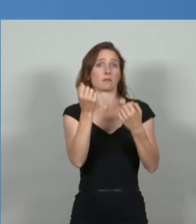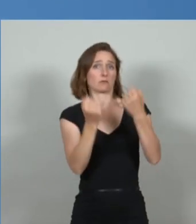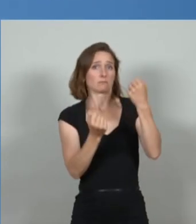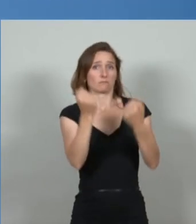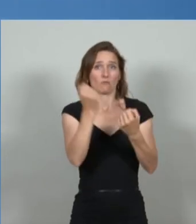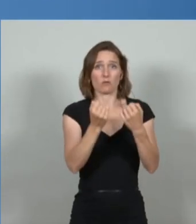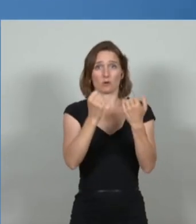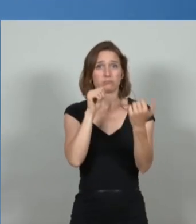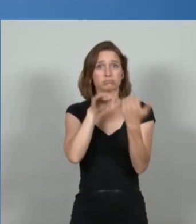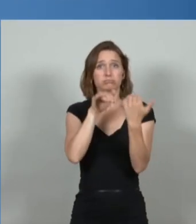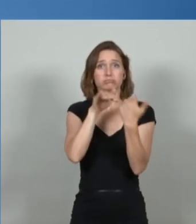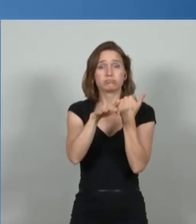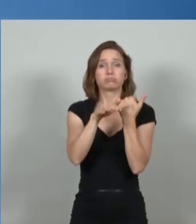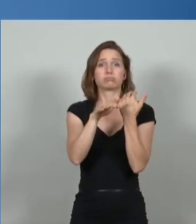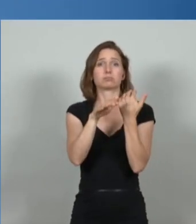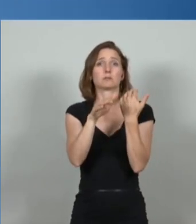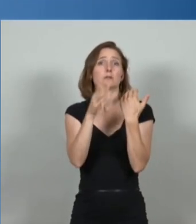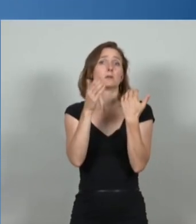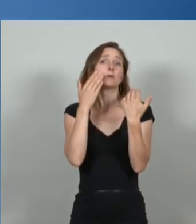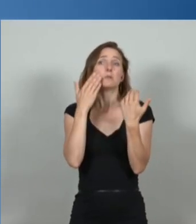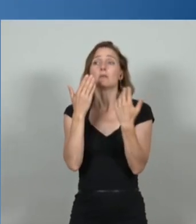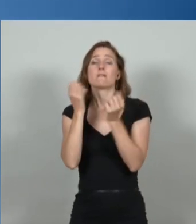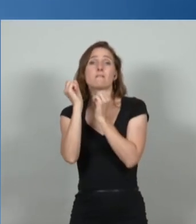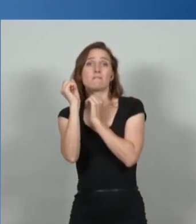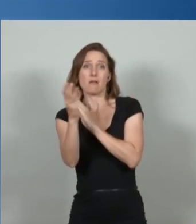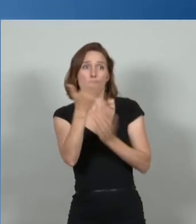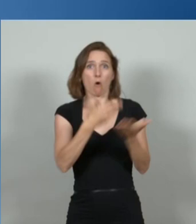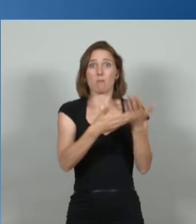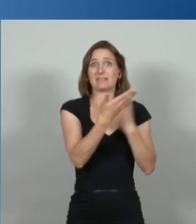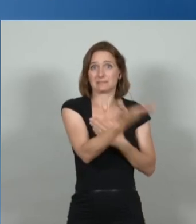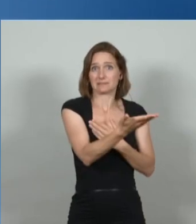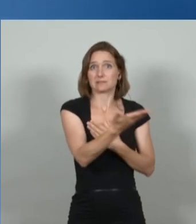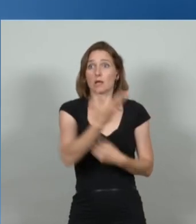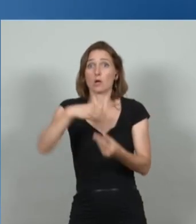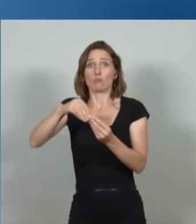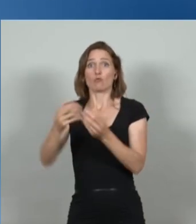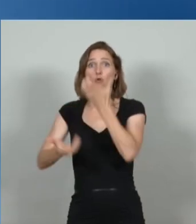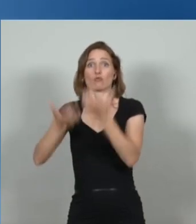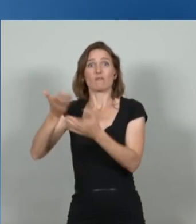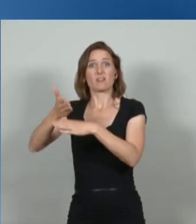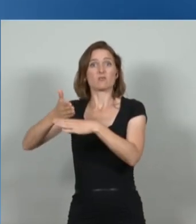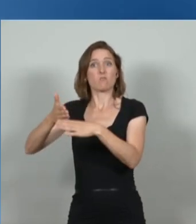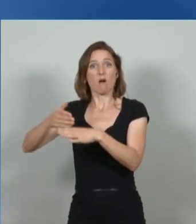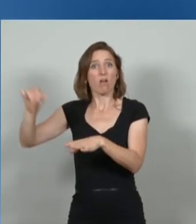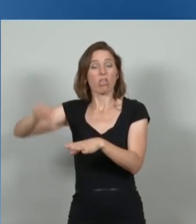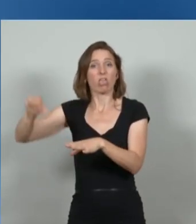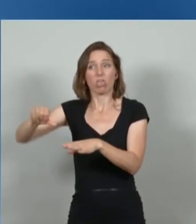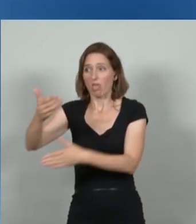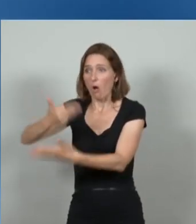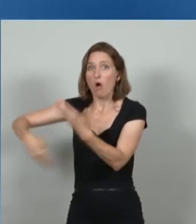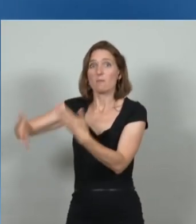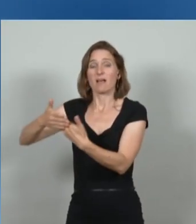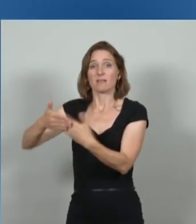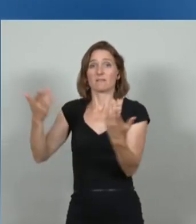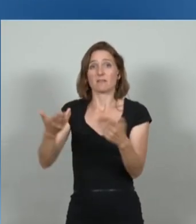de la part modale du vélo conjugué à une action sur l'éradication du chauffage au bois non performant permettrait de réduire cette